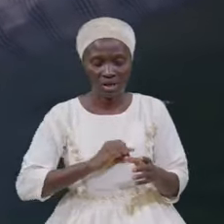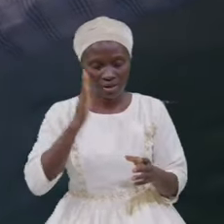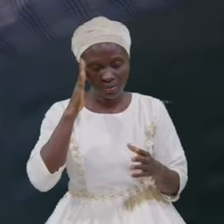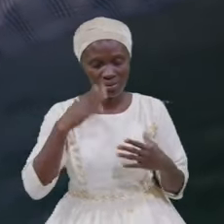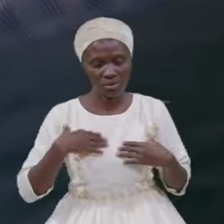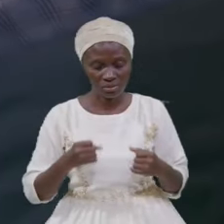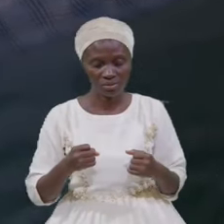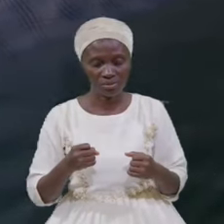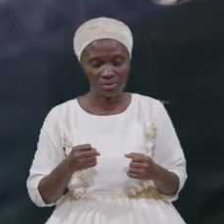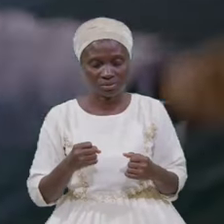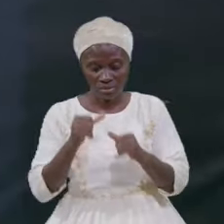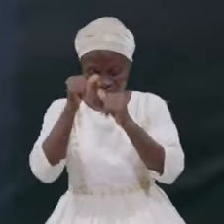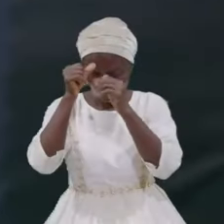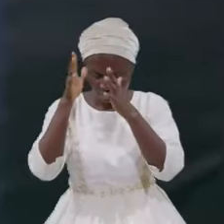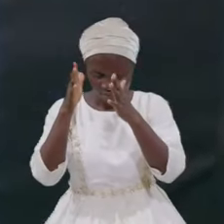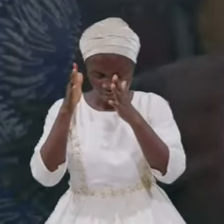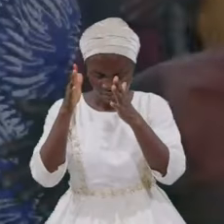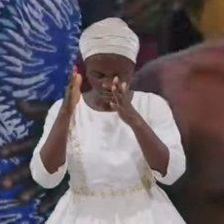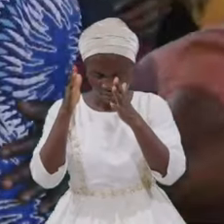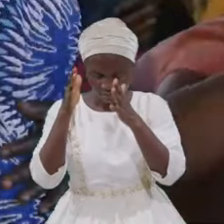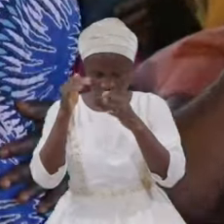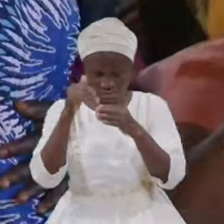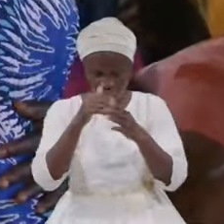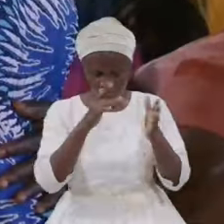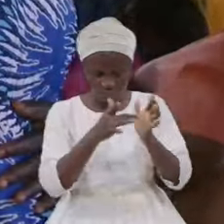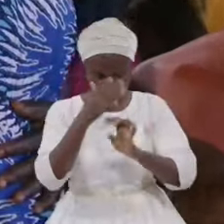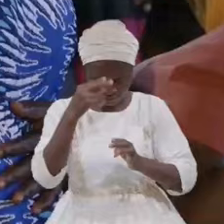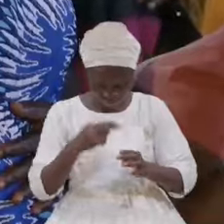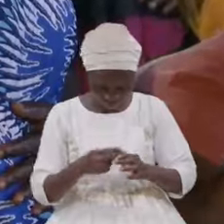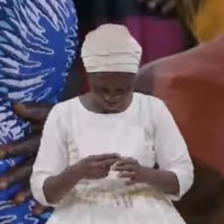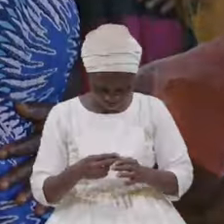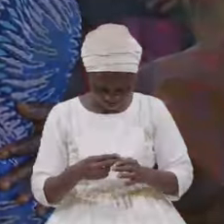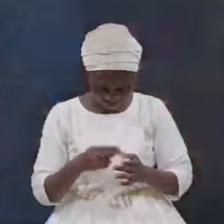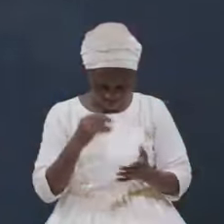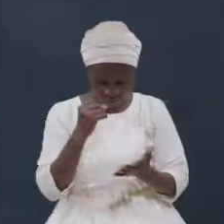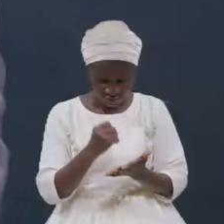Père, au nom de Jésus,